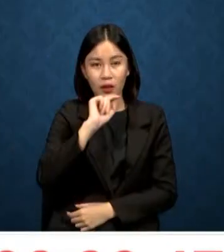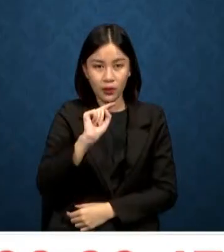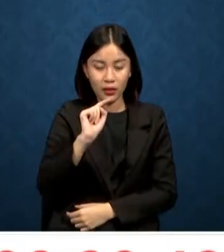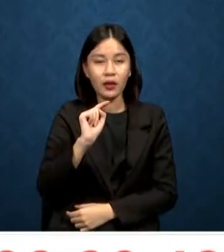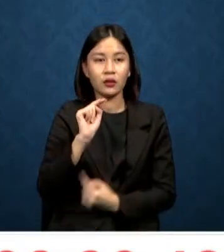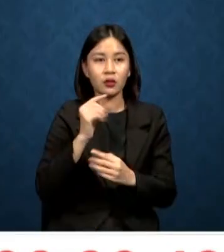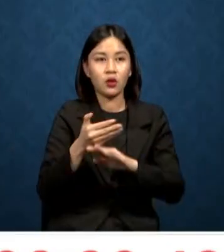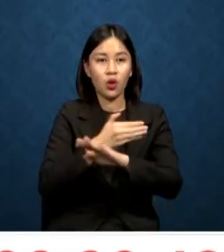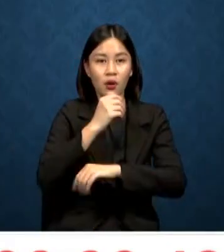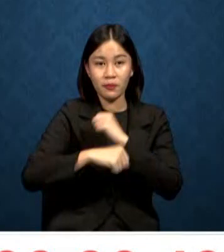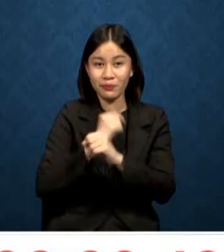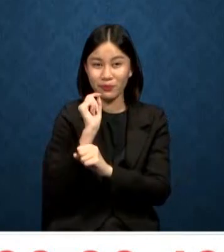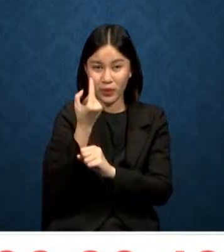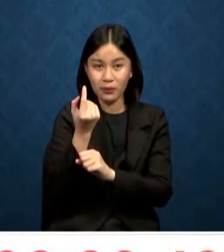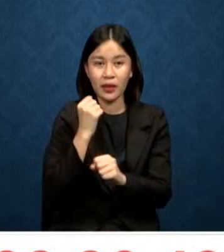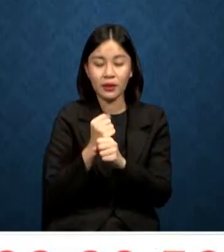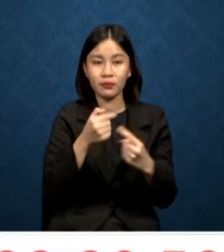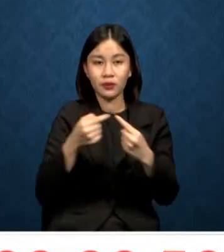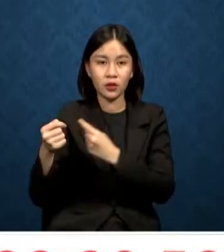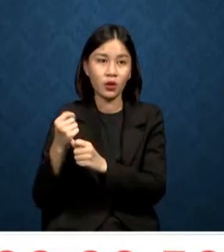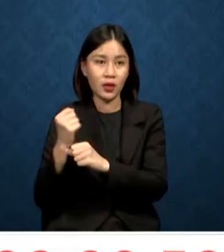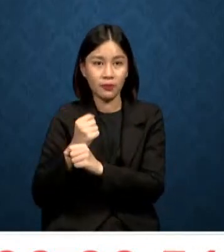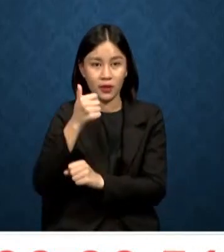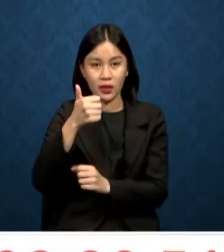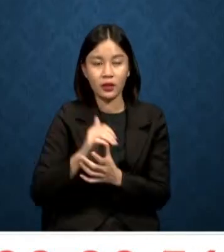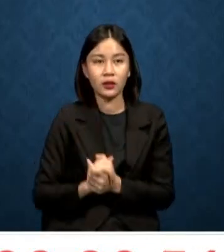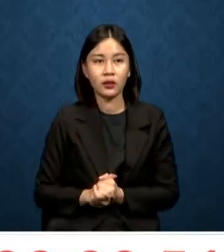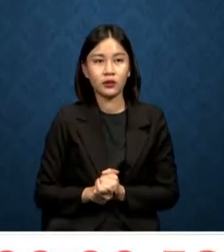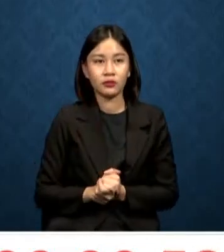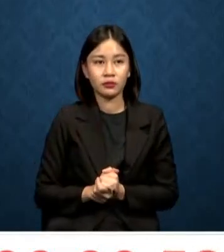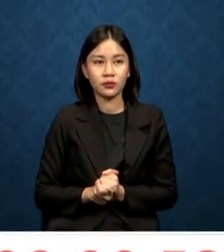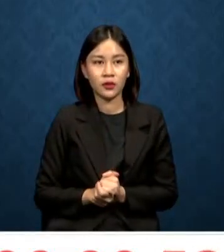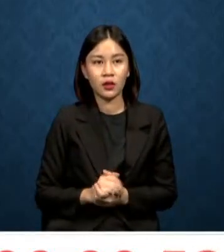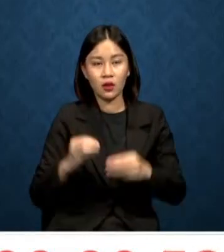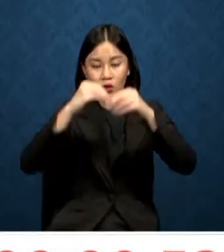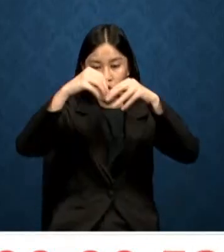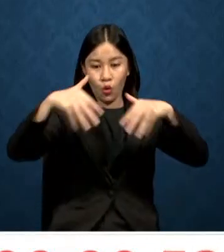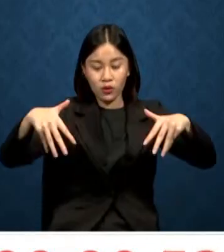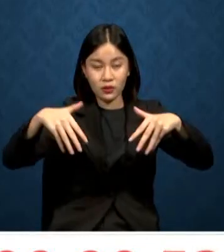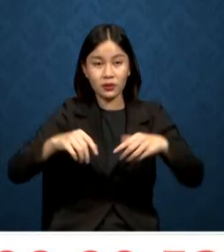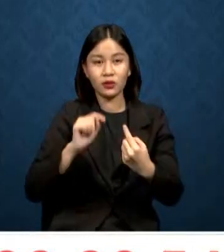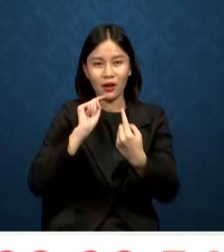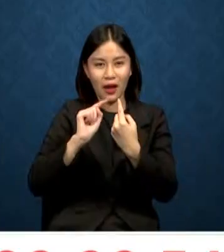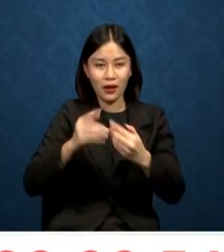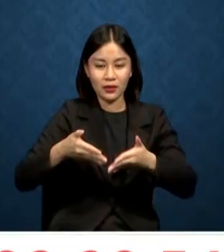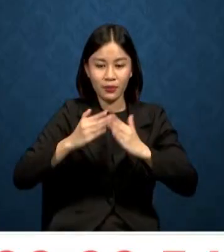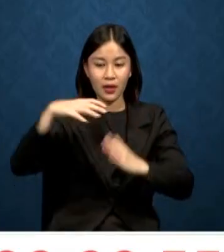พอขึ้นปีใหม่ก็สามารถดำเนินการต่อได้เลยนะครับเรื่องโครงสร้างสำนักงานแห่งใหม่นะครับมีการ